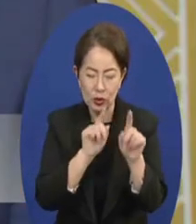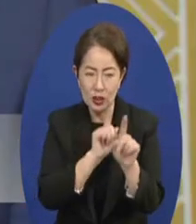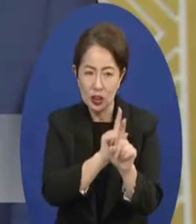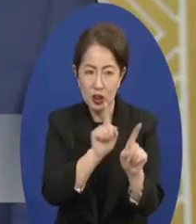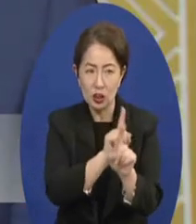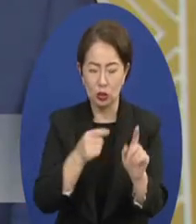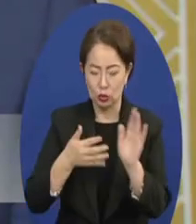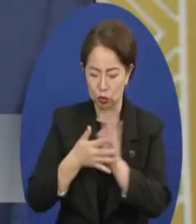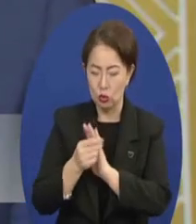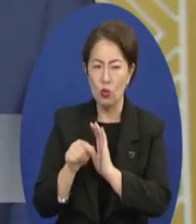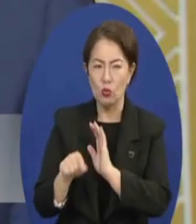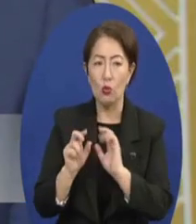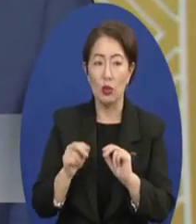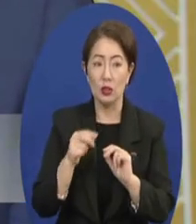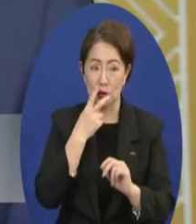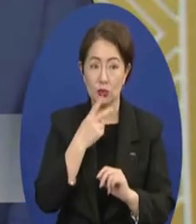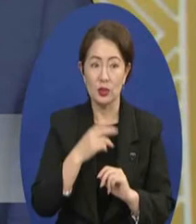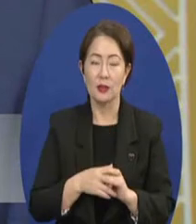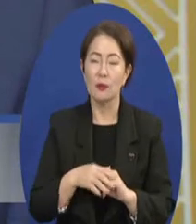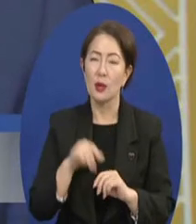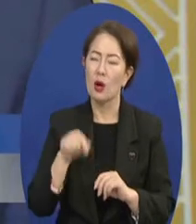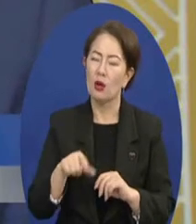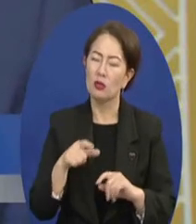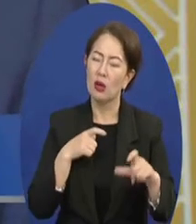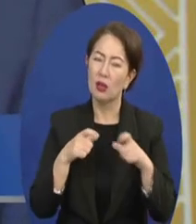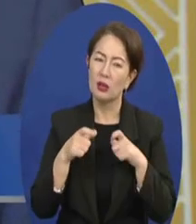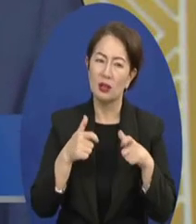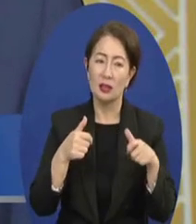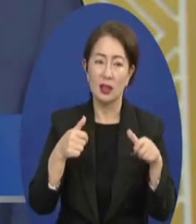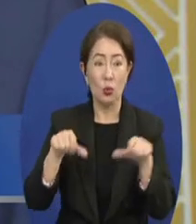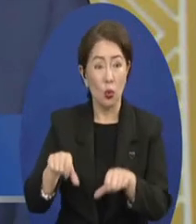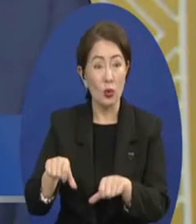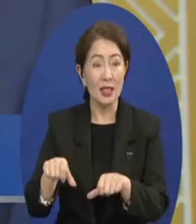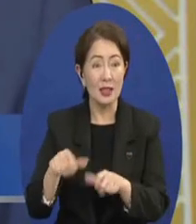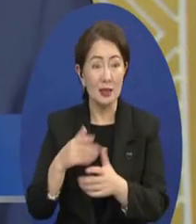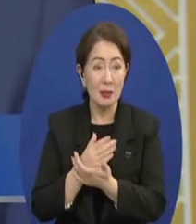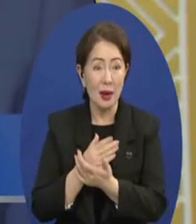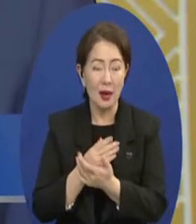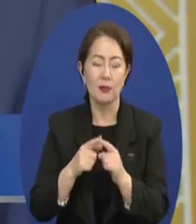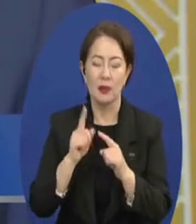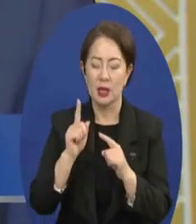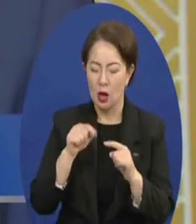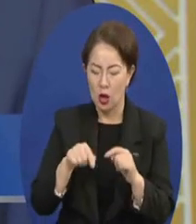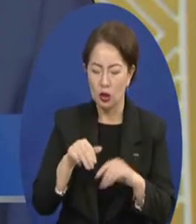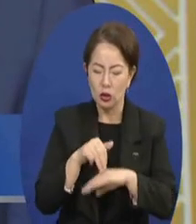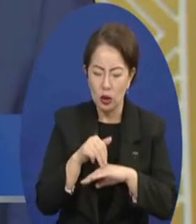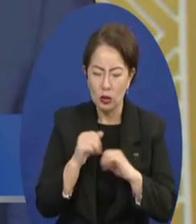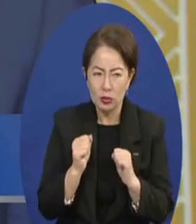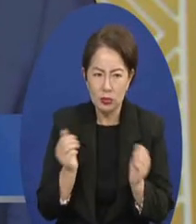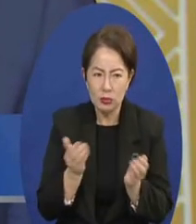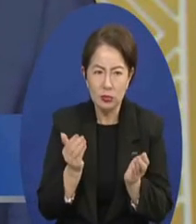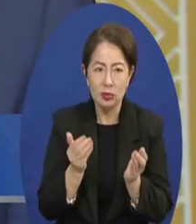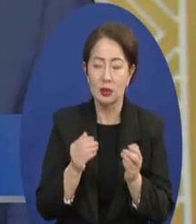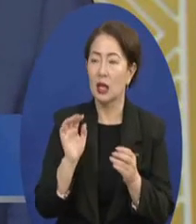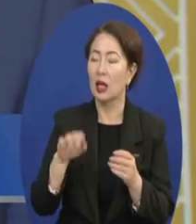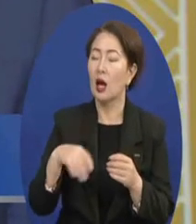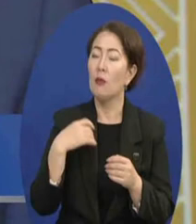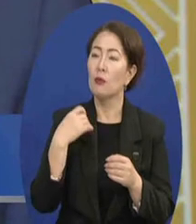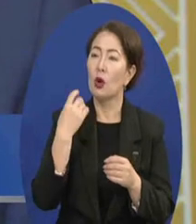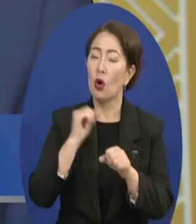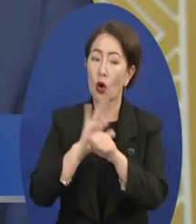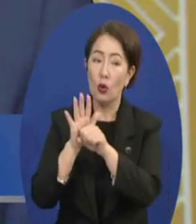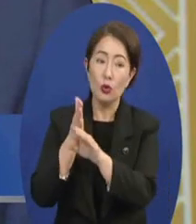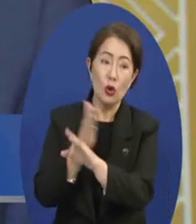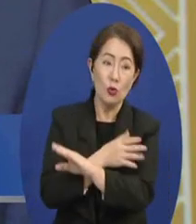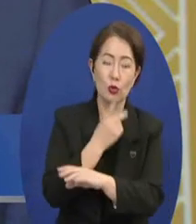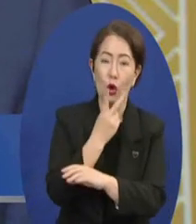байна. Эдийн засгийн ийм уналттай за энэ жил нэг тогтворжуулж аваад за хойтонгоос одоо ковидын өмнөх 2019